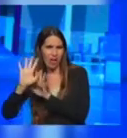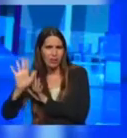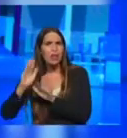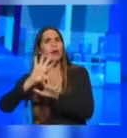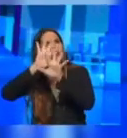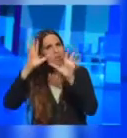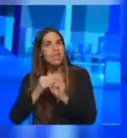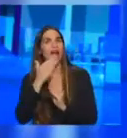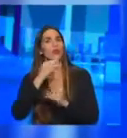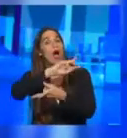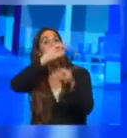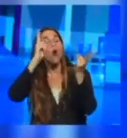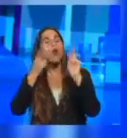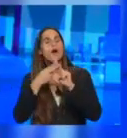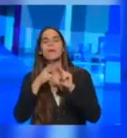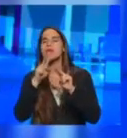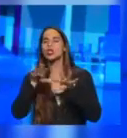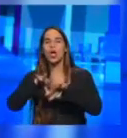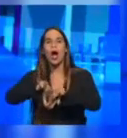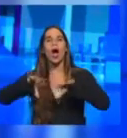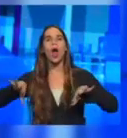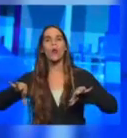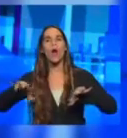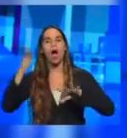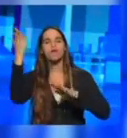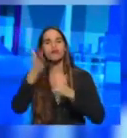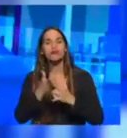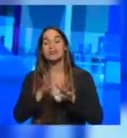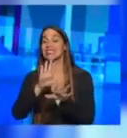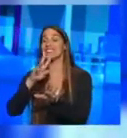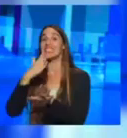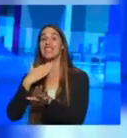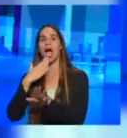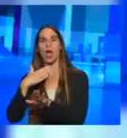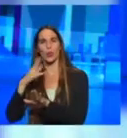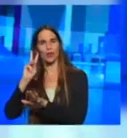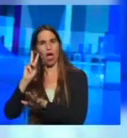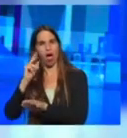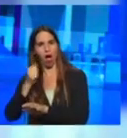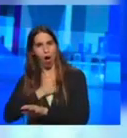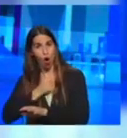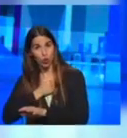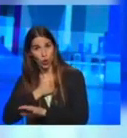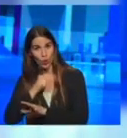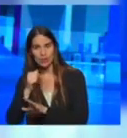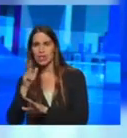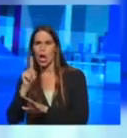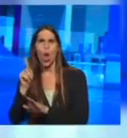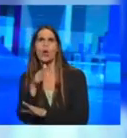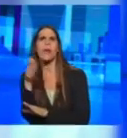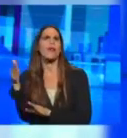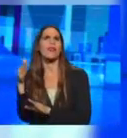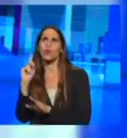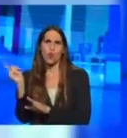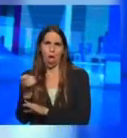בכלל ביהדות העולם, החלוקה היא מאוד מאוד ברורה. היהדות האורתודוקסית, גם אם היא לא ימנית מוצרת